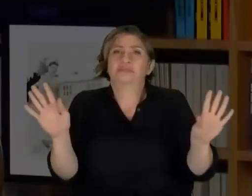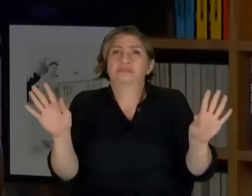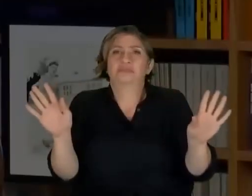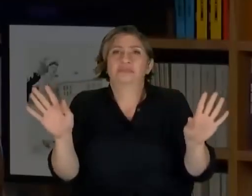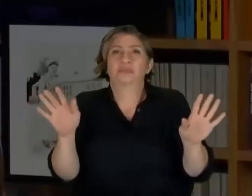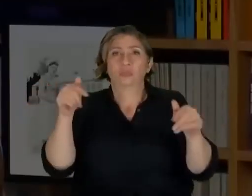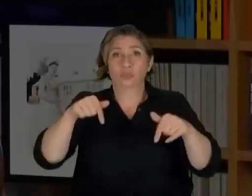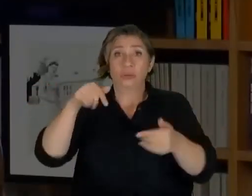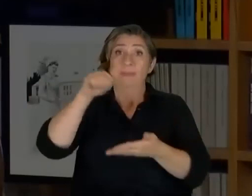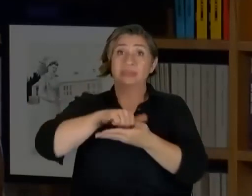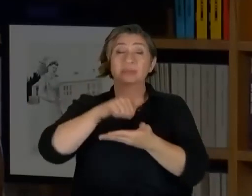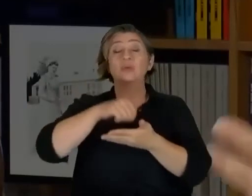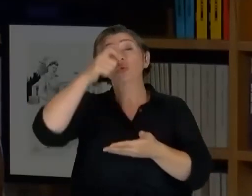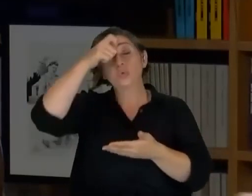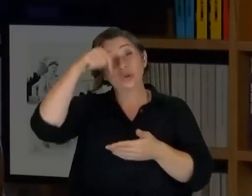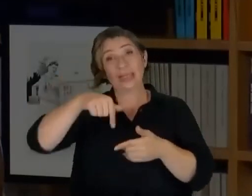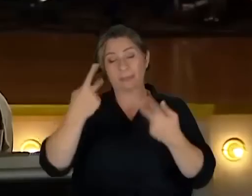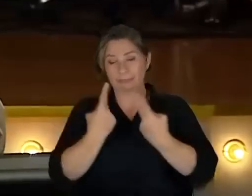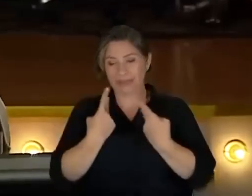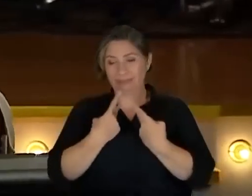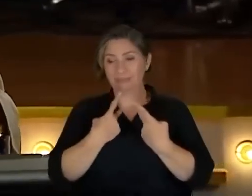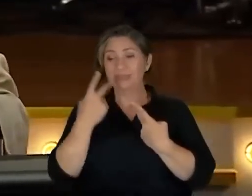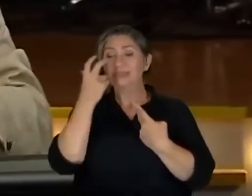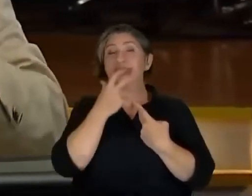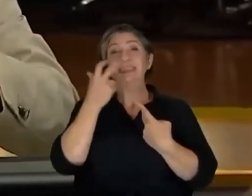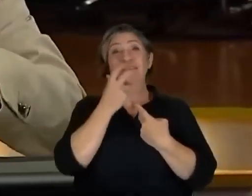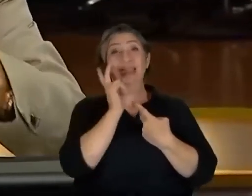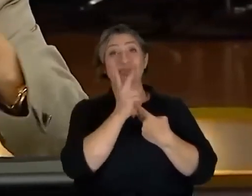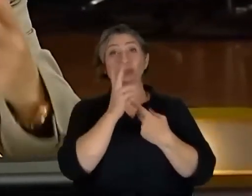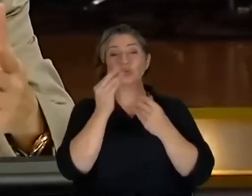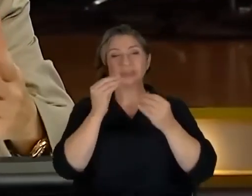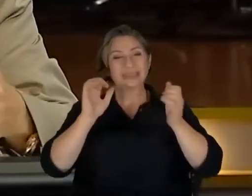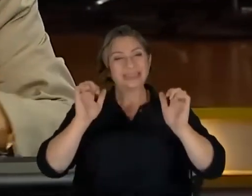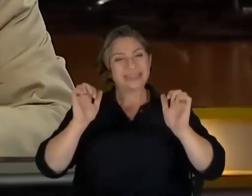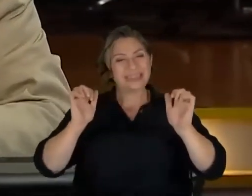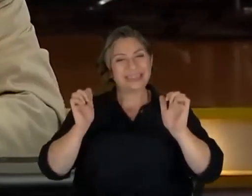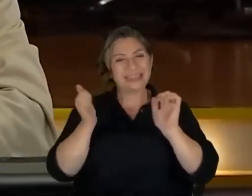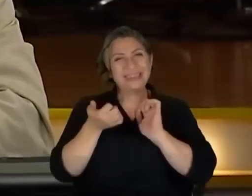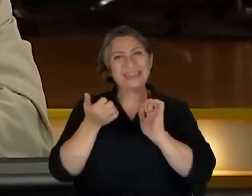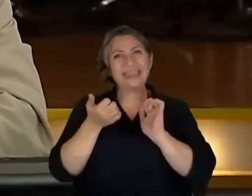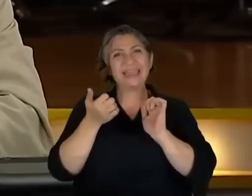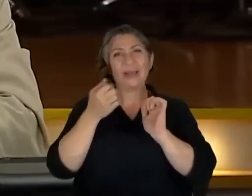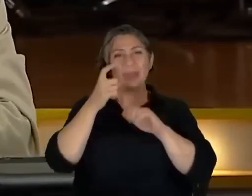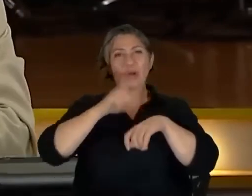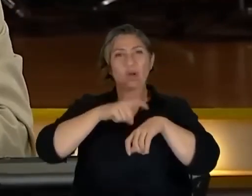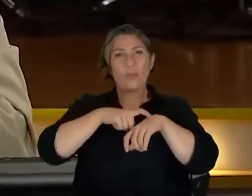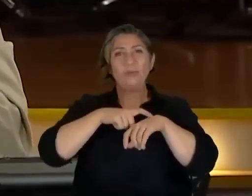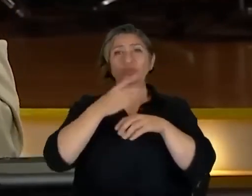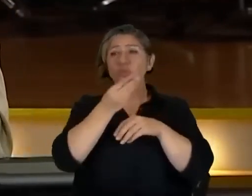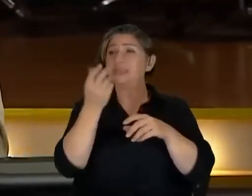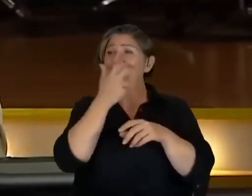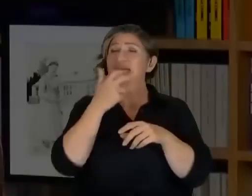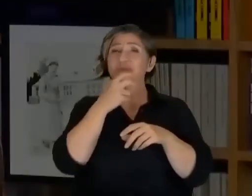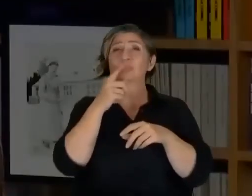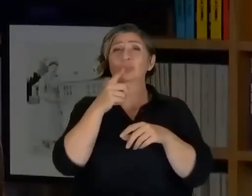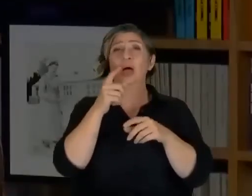Yani. Burada şimdi, basıldı. Yani Türkiye'de de bizim sanatçılarımızın da çok kısıtlı miktarda hı-hı. Yine bir hard copy. Çünkü birçok sanatçı